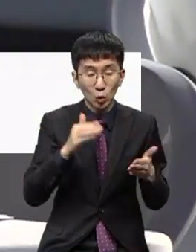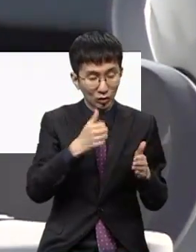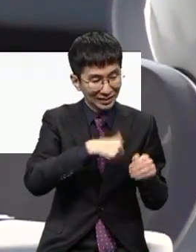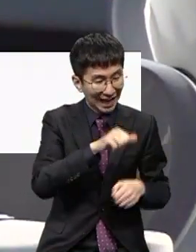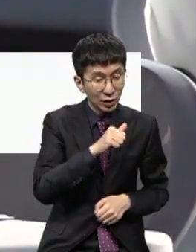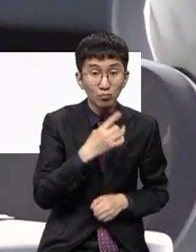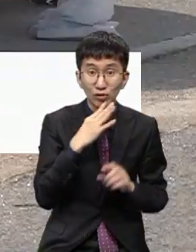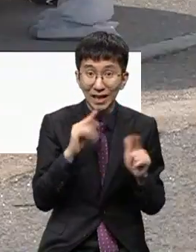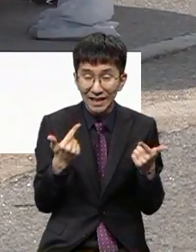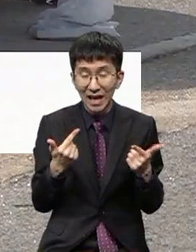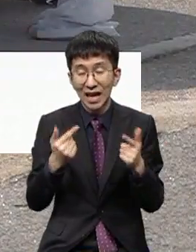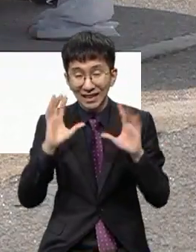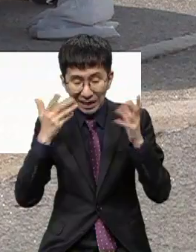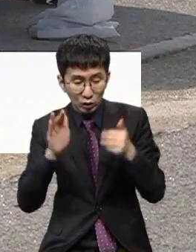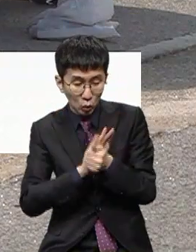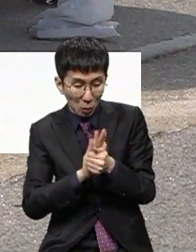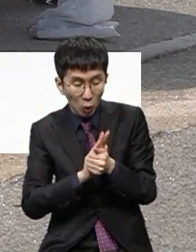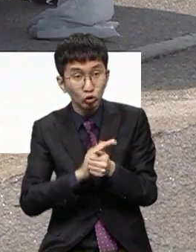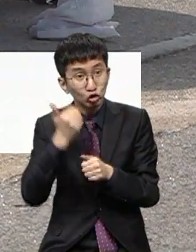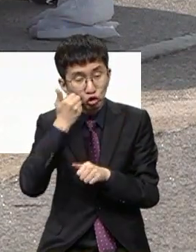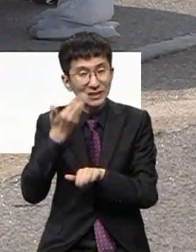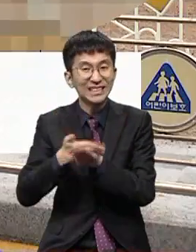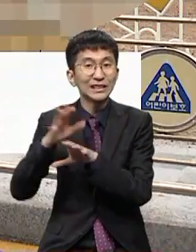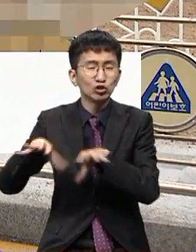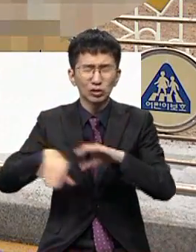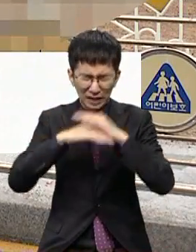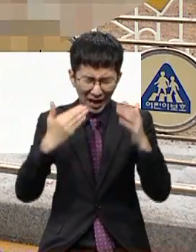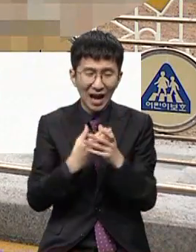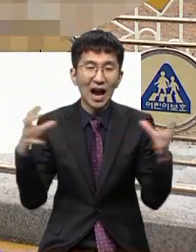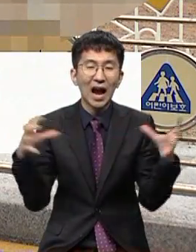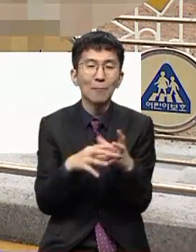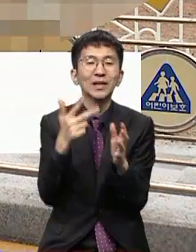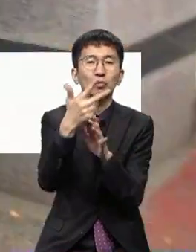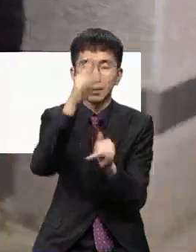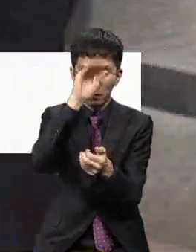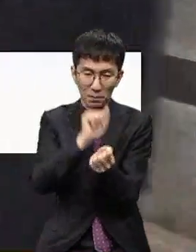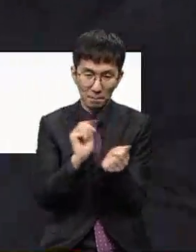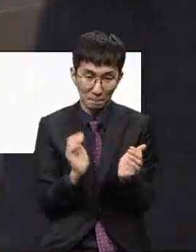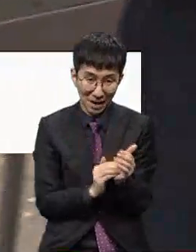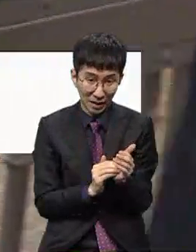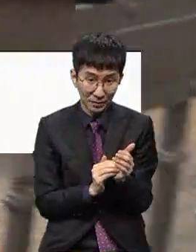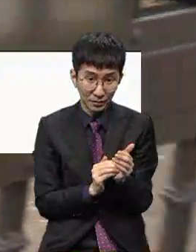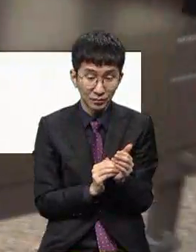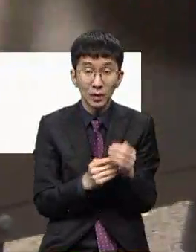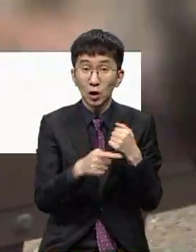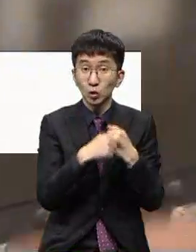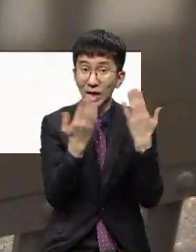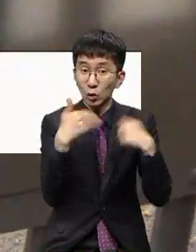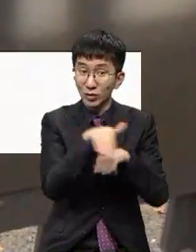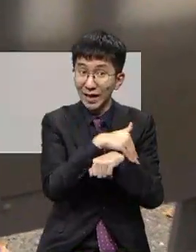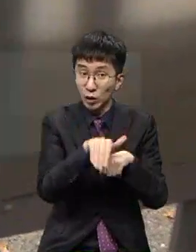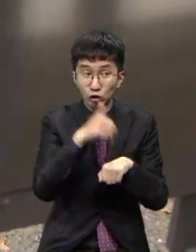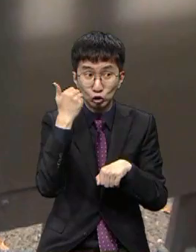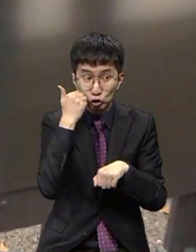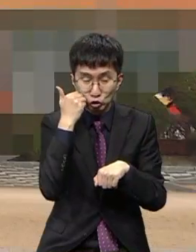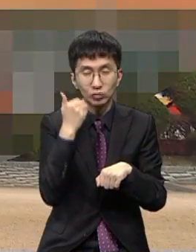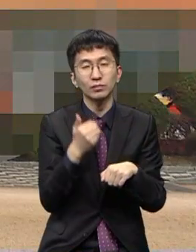아이들을 돌본 이웃까지 7명이 감염됐습니다. 확진 판정을 받은 초등학생이 다니는 학교가